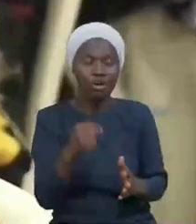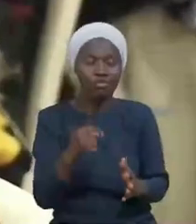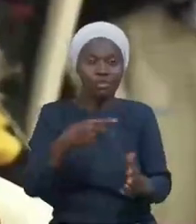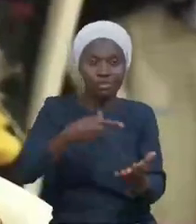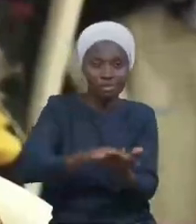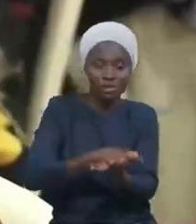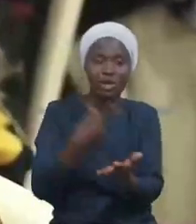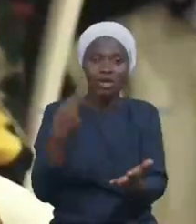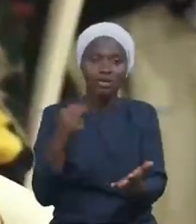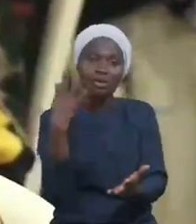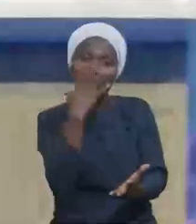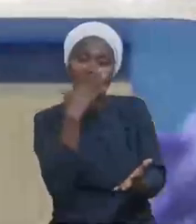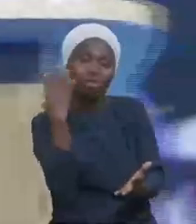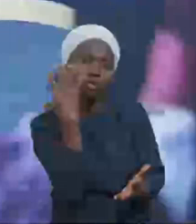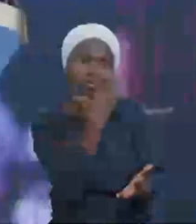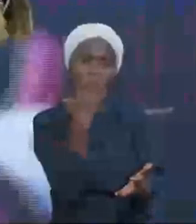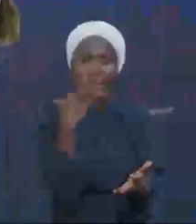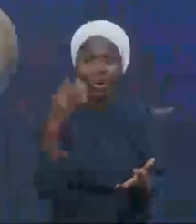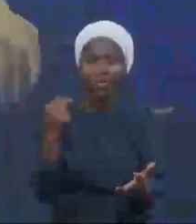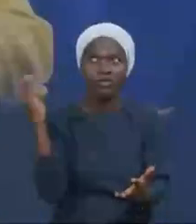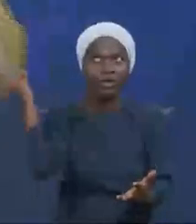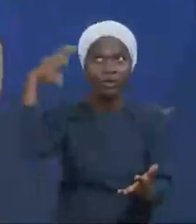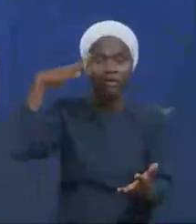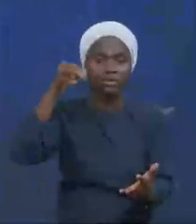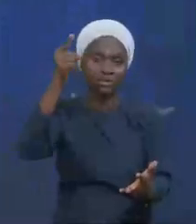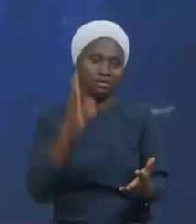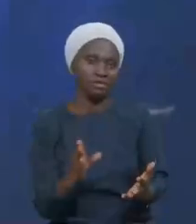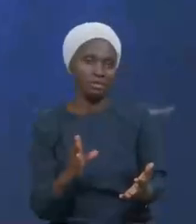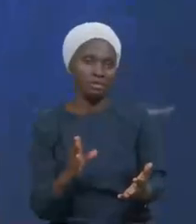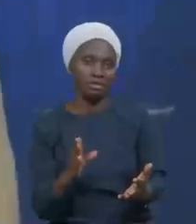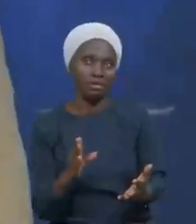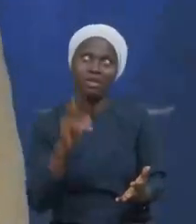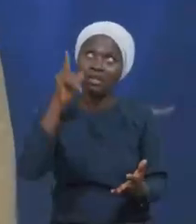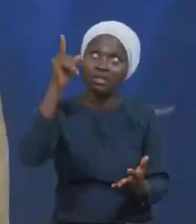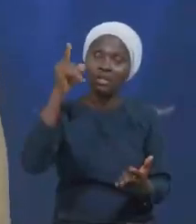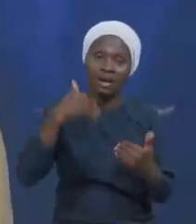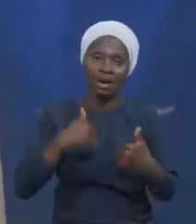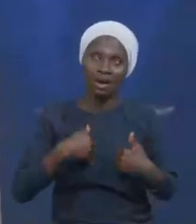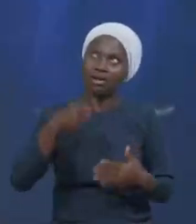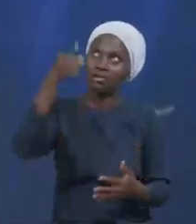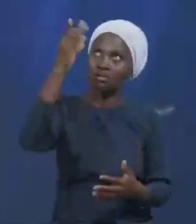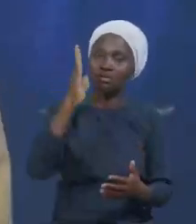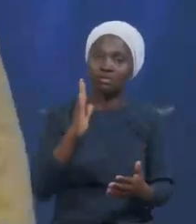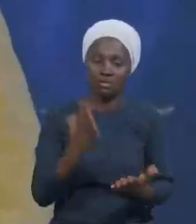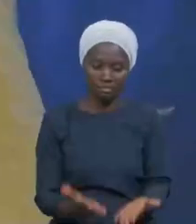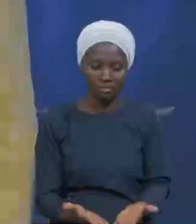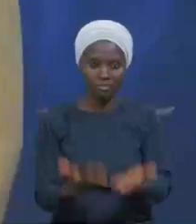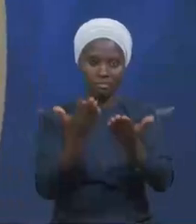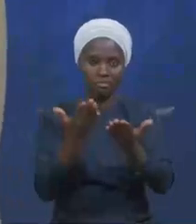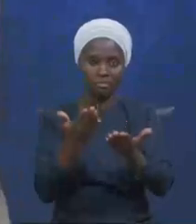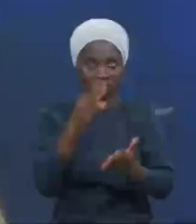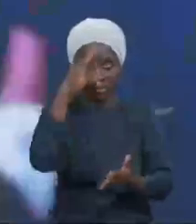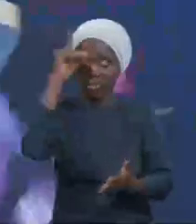Dieu. Le Dieu de nos pères a ressuscité. Ce n'est pas eux.